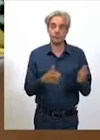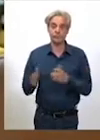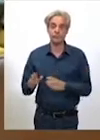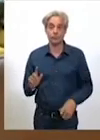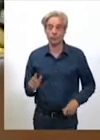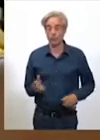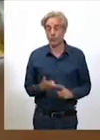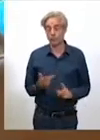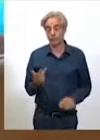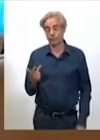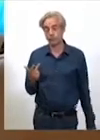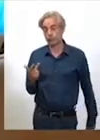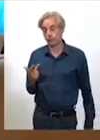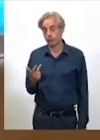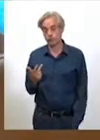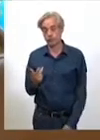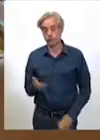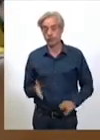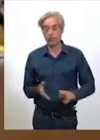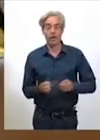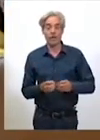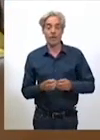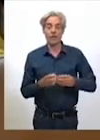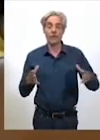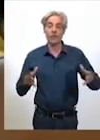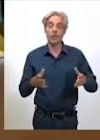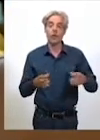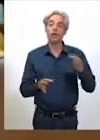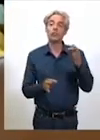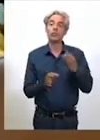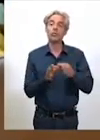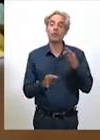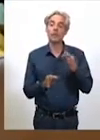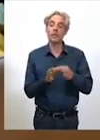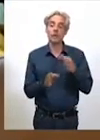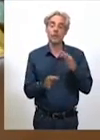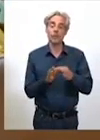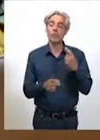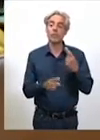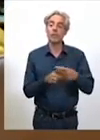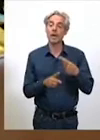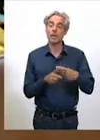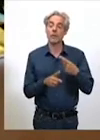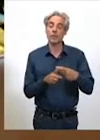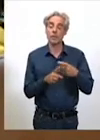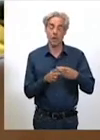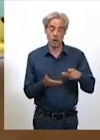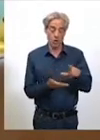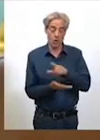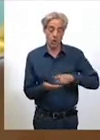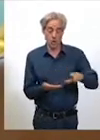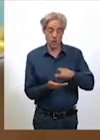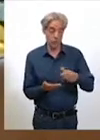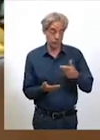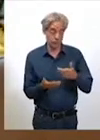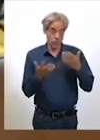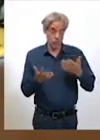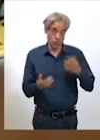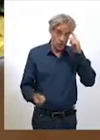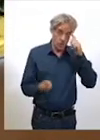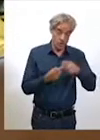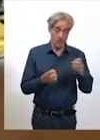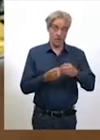contribution au développement d'une monnaie locale. On a la miel qui existe aujourd'hui à Bordeaux, qui est encore beaucoup trop confidentielle, donc un des objectifs serait de la développer,